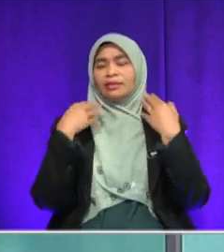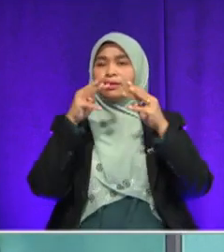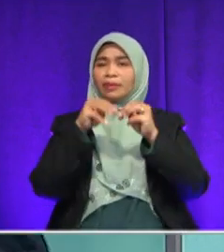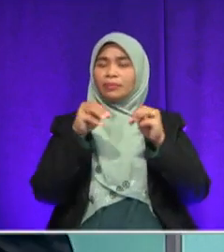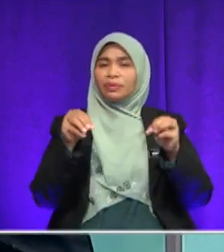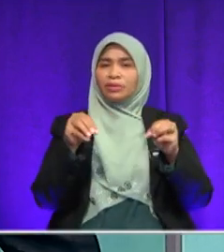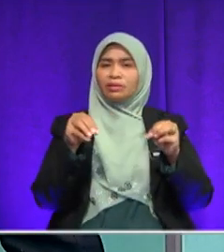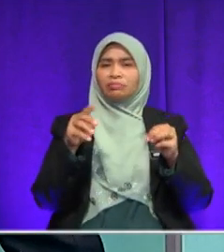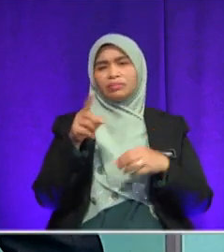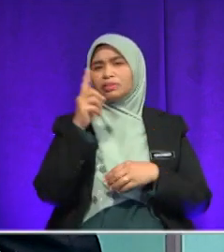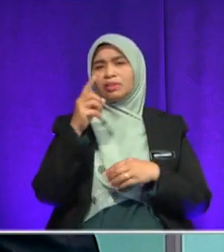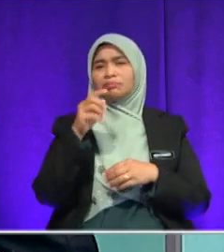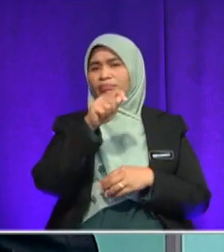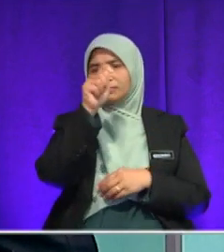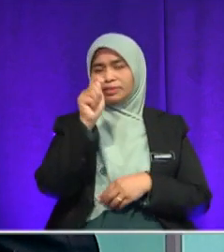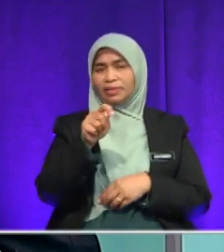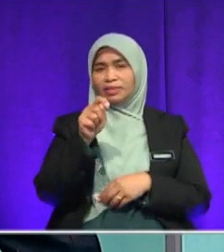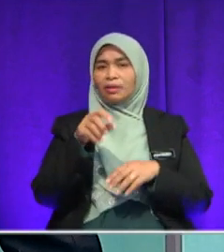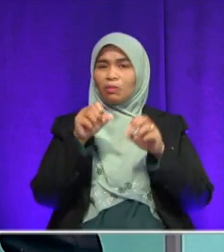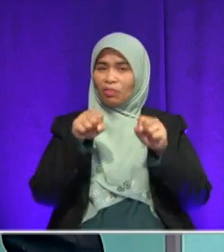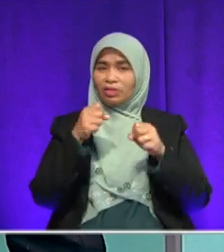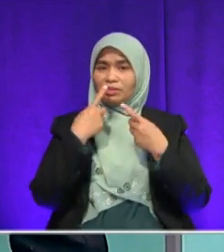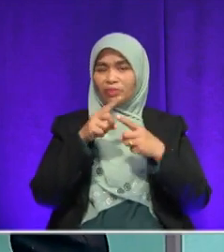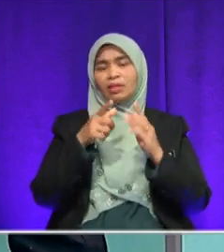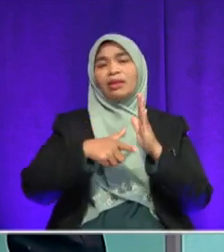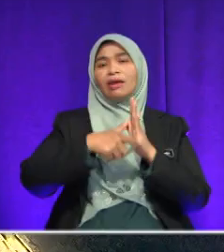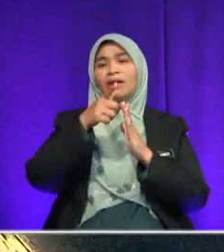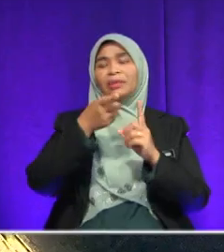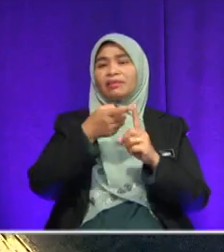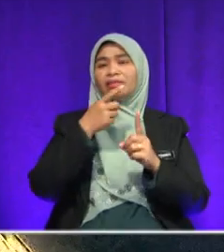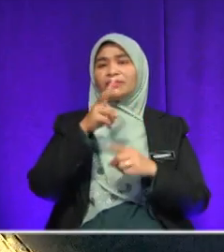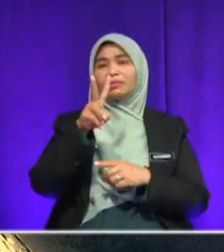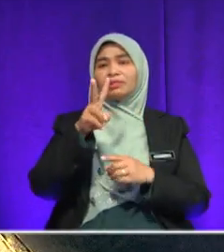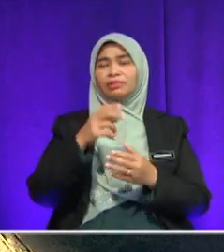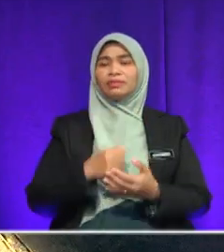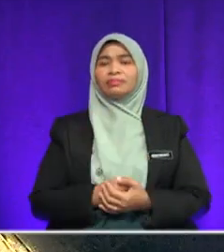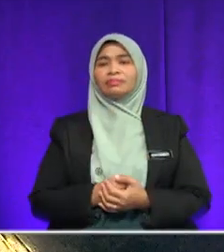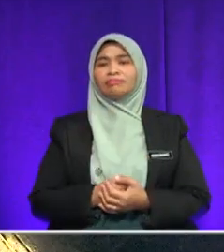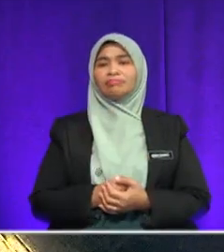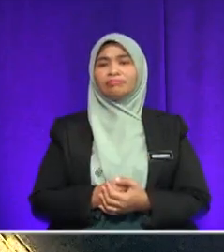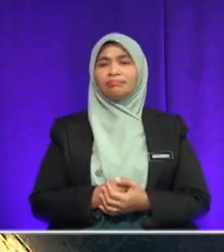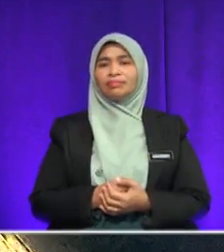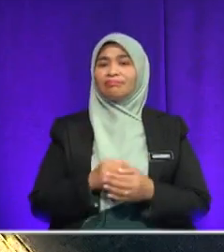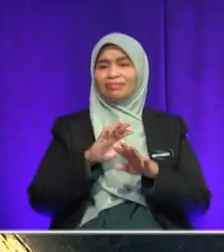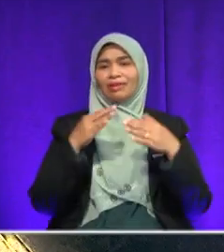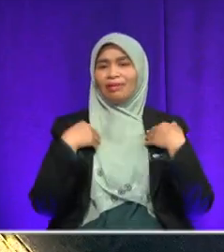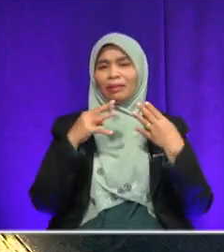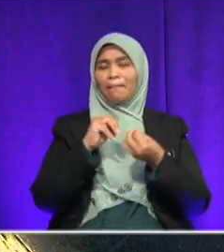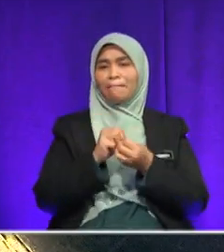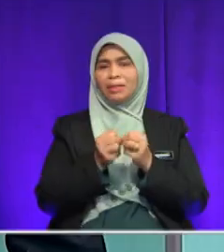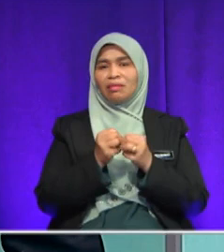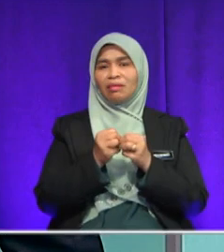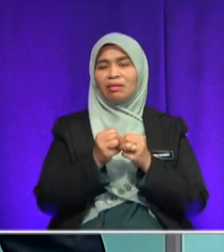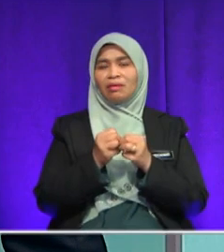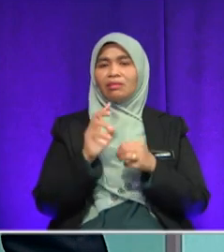murid saya selalu tanya, cikgu boleh kita jawab lebih daripada 2 walaupun kehendak soalan tu perlukan 2 saja. So, tidak ada masalah. Dan kita